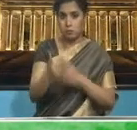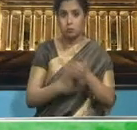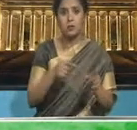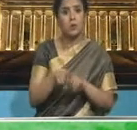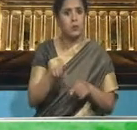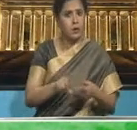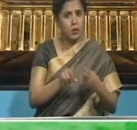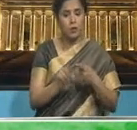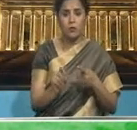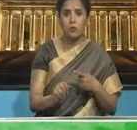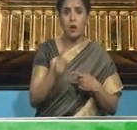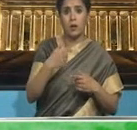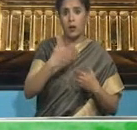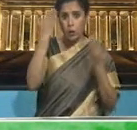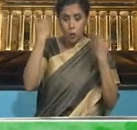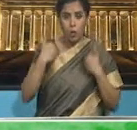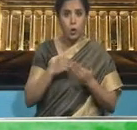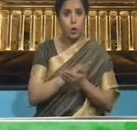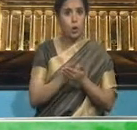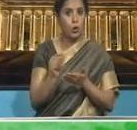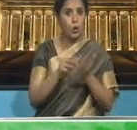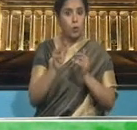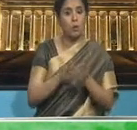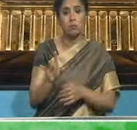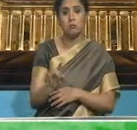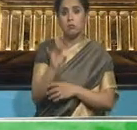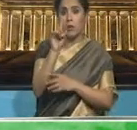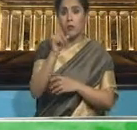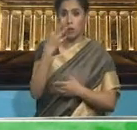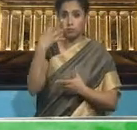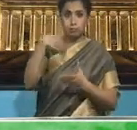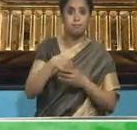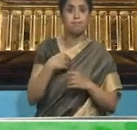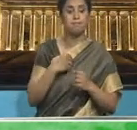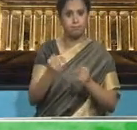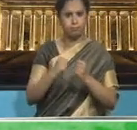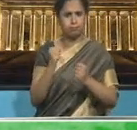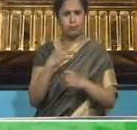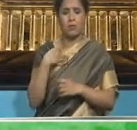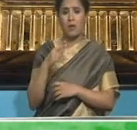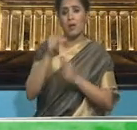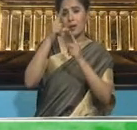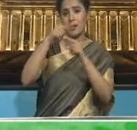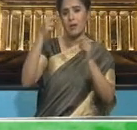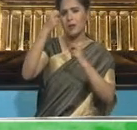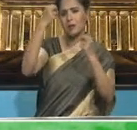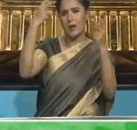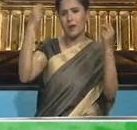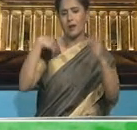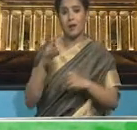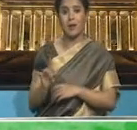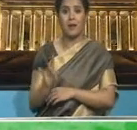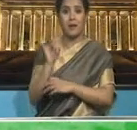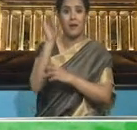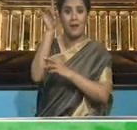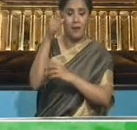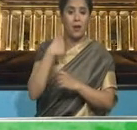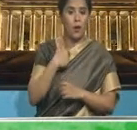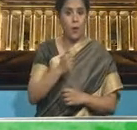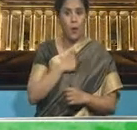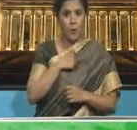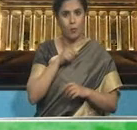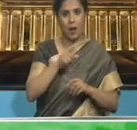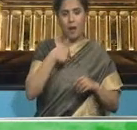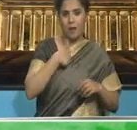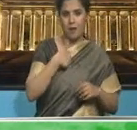पहली मानवयुक्त अंतरिक्ष उड़ान होगी। हम सितारों तक पहुंचकर भी अपने पांव